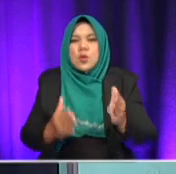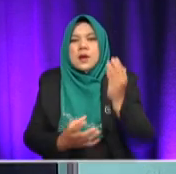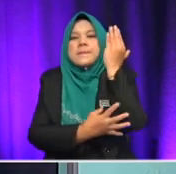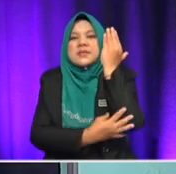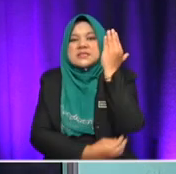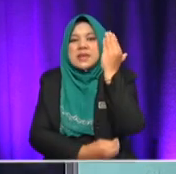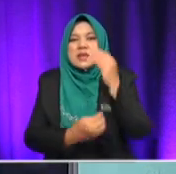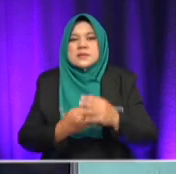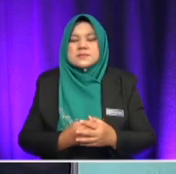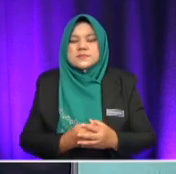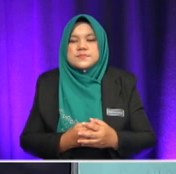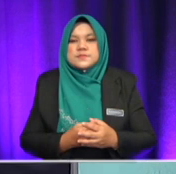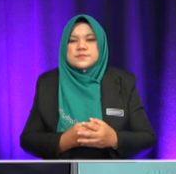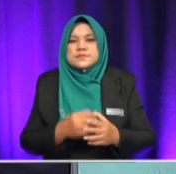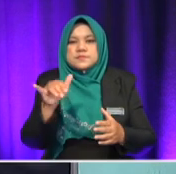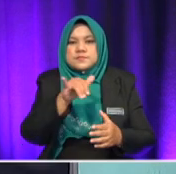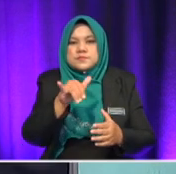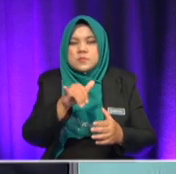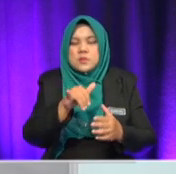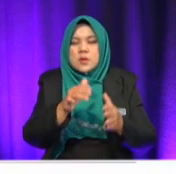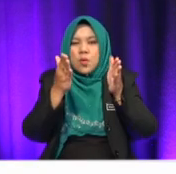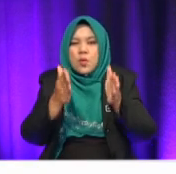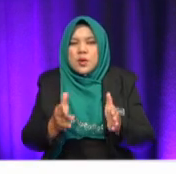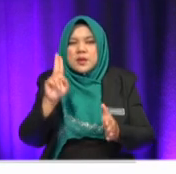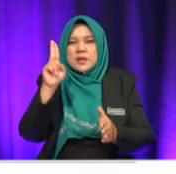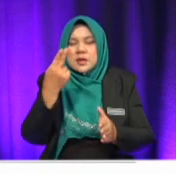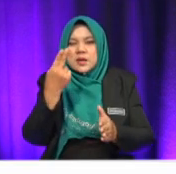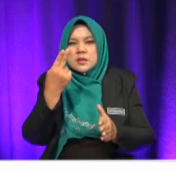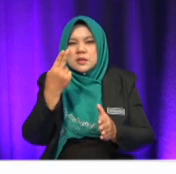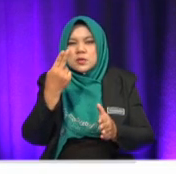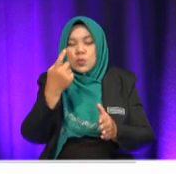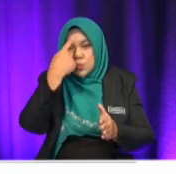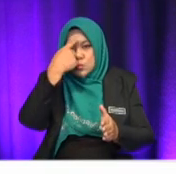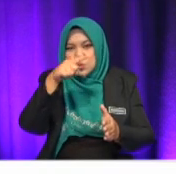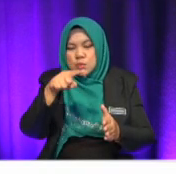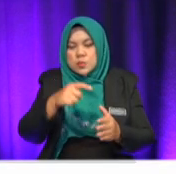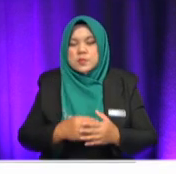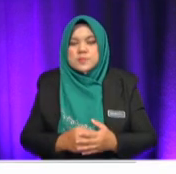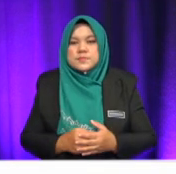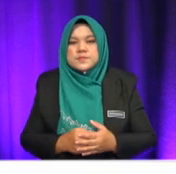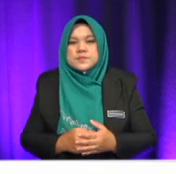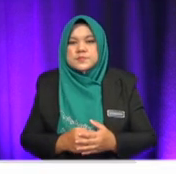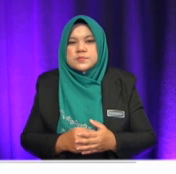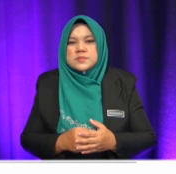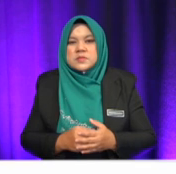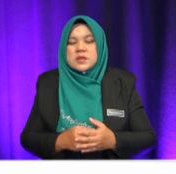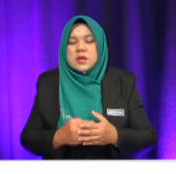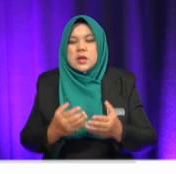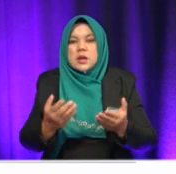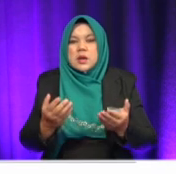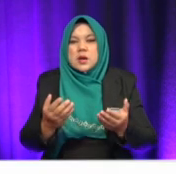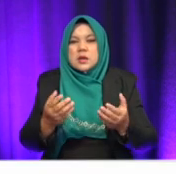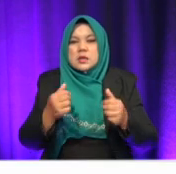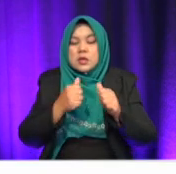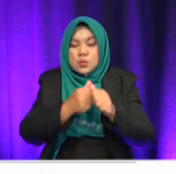miskin nah sama juga gitu tengok miskin orang yang hanya mampu menampung nampak misalnya sebahagian